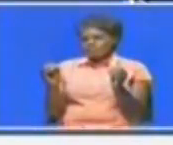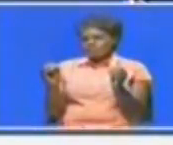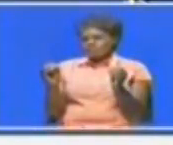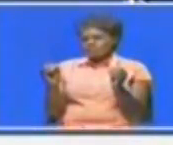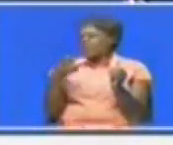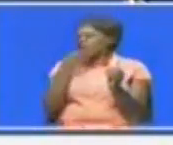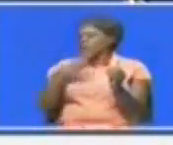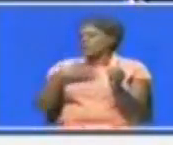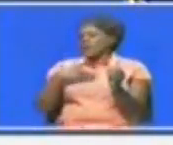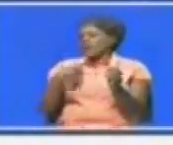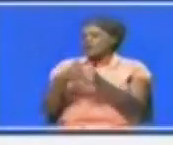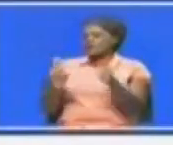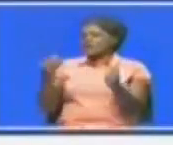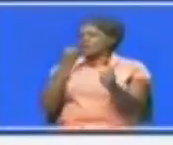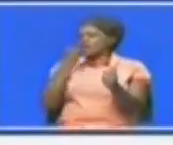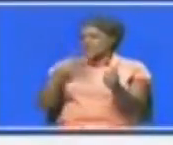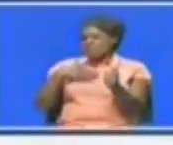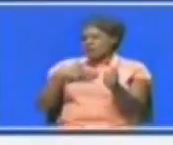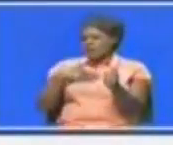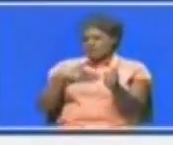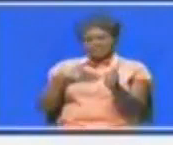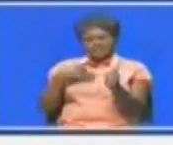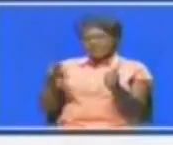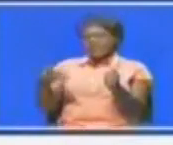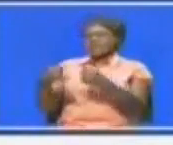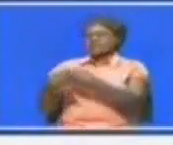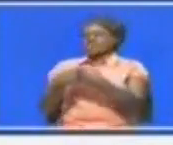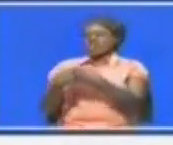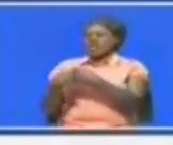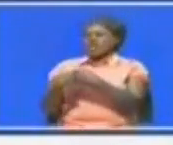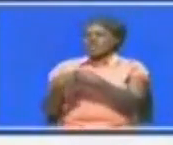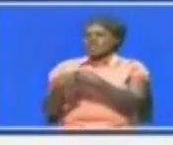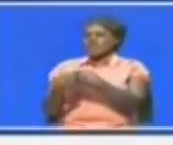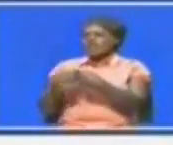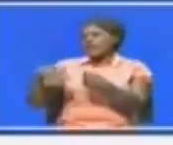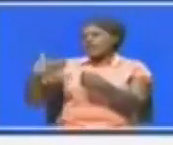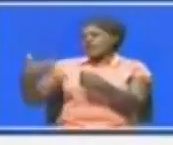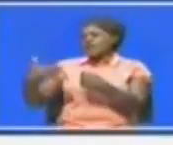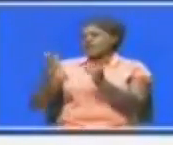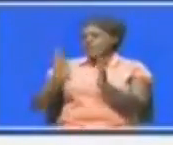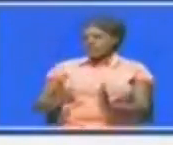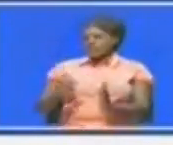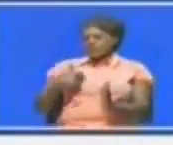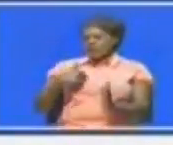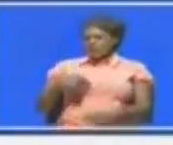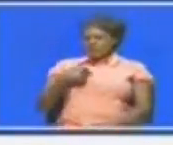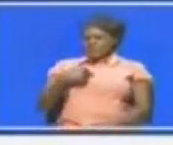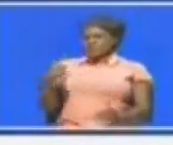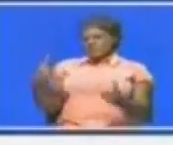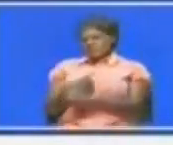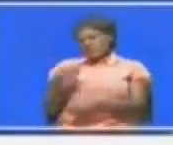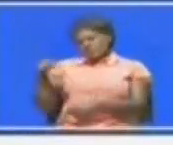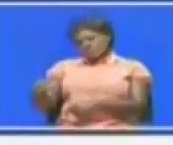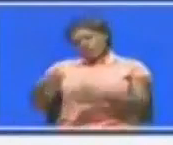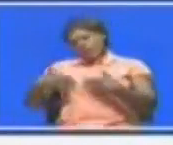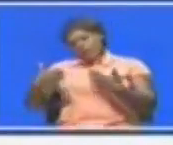mume wangu leo amekata kula chakula changu unakasirika. Hayo ndio changamoto ya ndoa. Manako kila mtu ako na hisia zake. Leo uko na furaha,